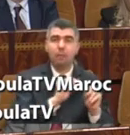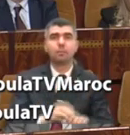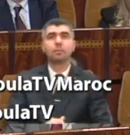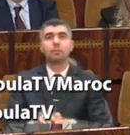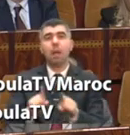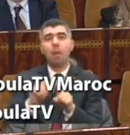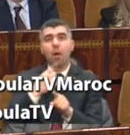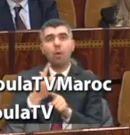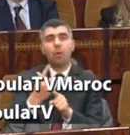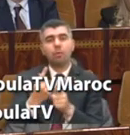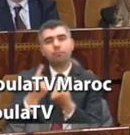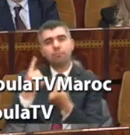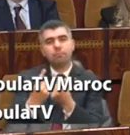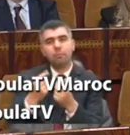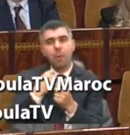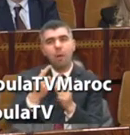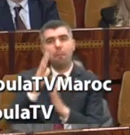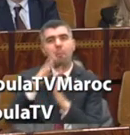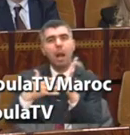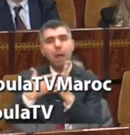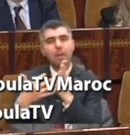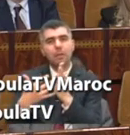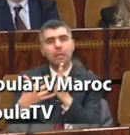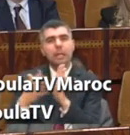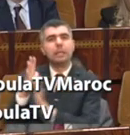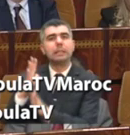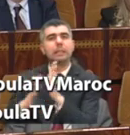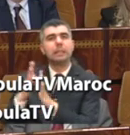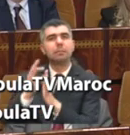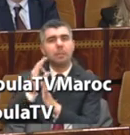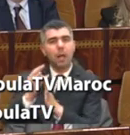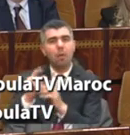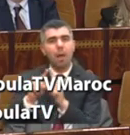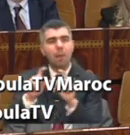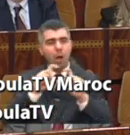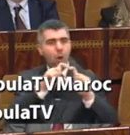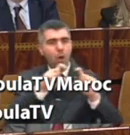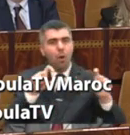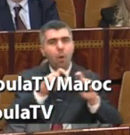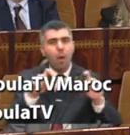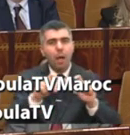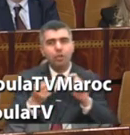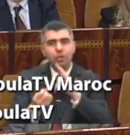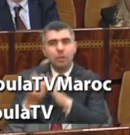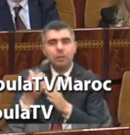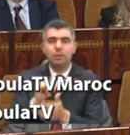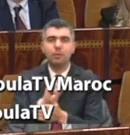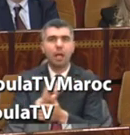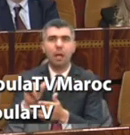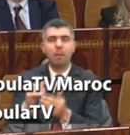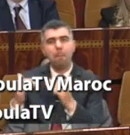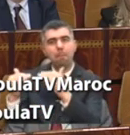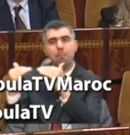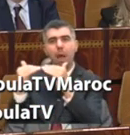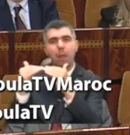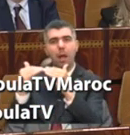إلى النموذج أو البرنامج المدرسي الموحد، بارك علينا من هاد قوت العناوين، ما بغينا زواق، بغينا مادة يتسوى فيها التعليم